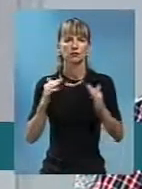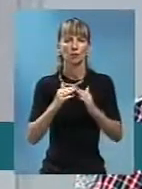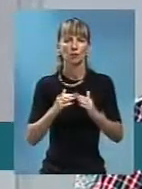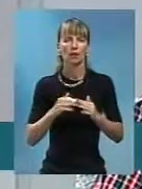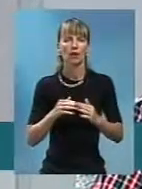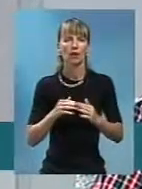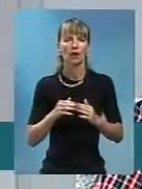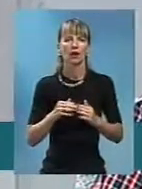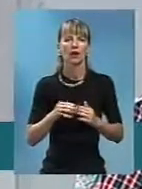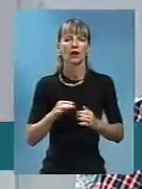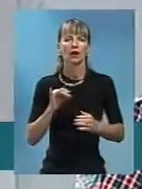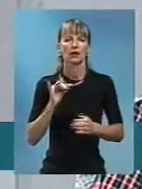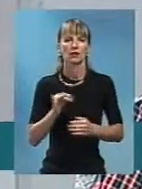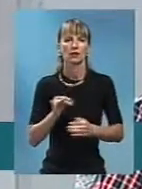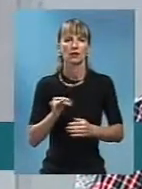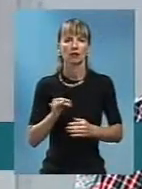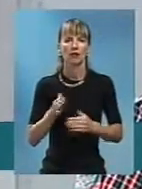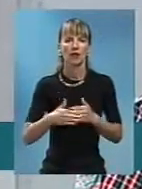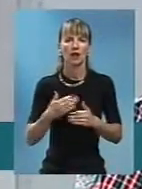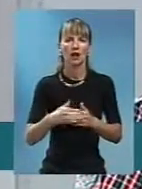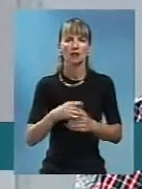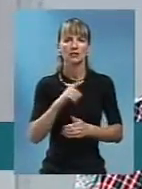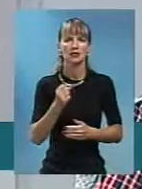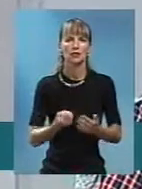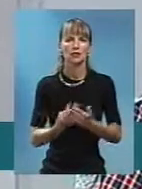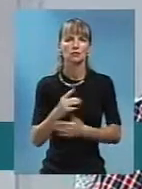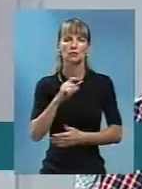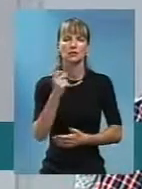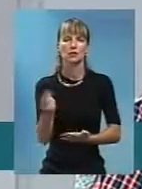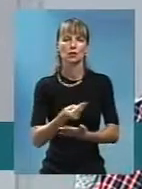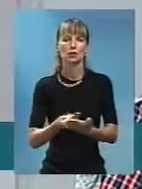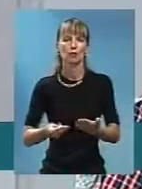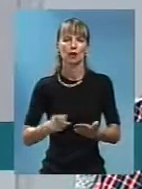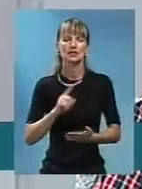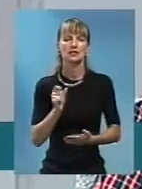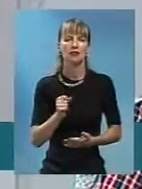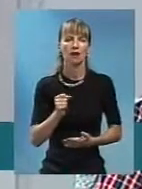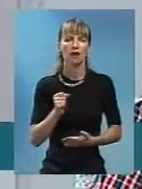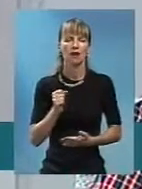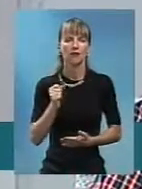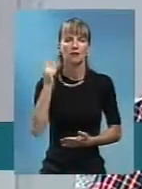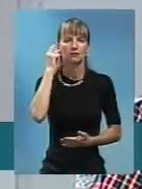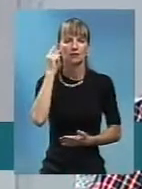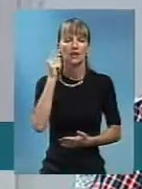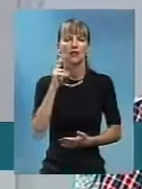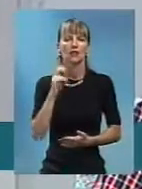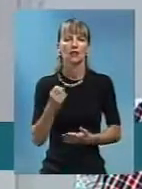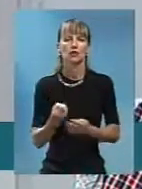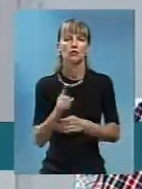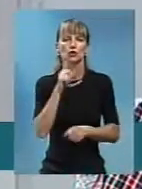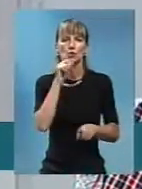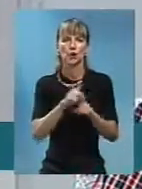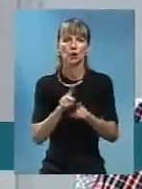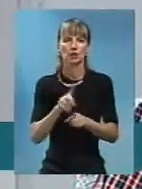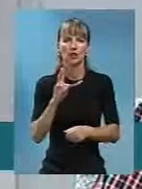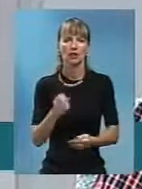переслідували за тризуб, за зображення, за навіть натяк на тризуб, там щось схоже на тризуб,